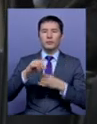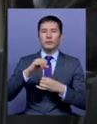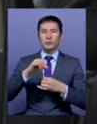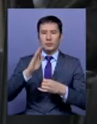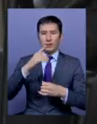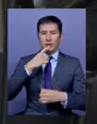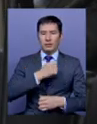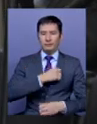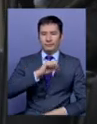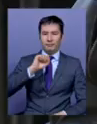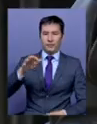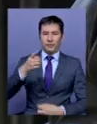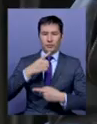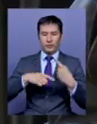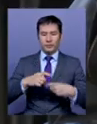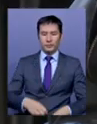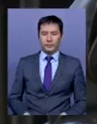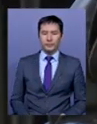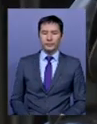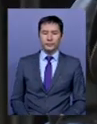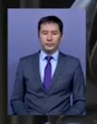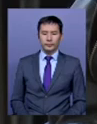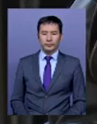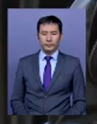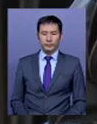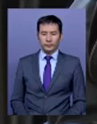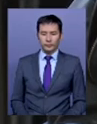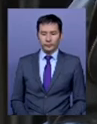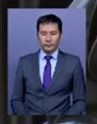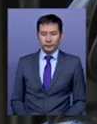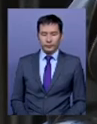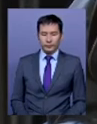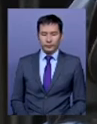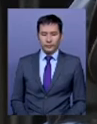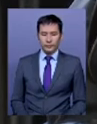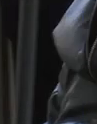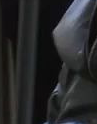қайтарылған. Ботагөз Әбжәлел, Нұрлан Бексаидов, Алматы телеарнасы үшін Шымкенттен.